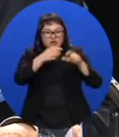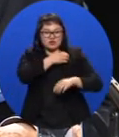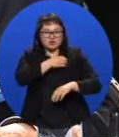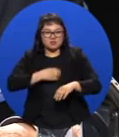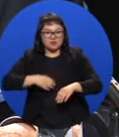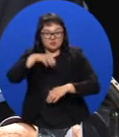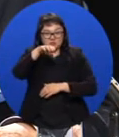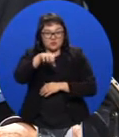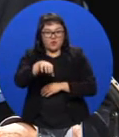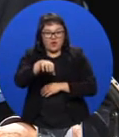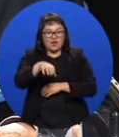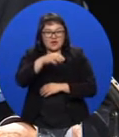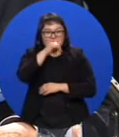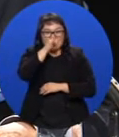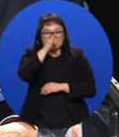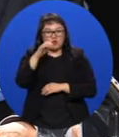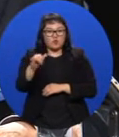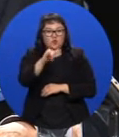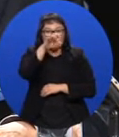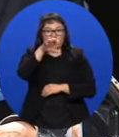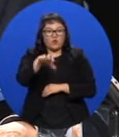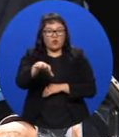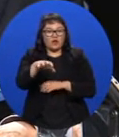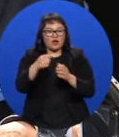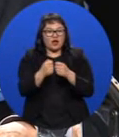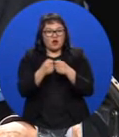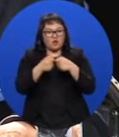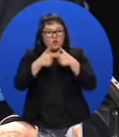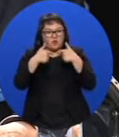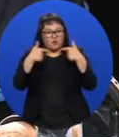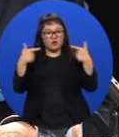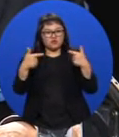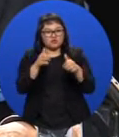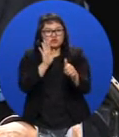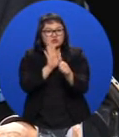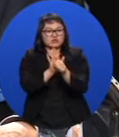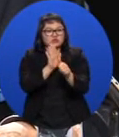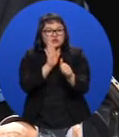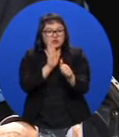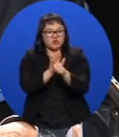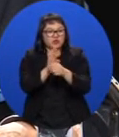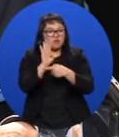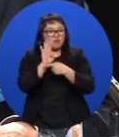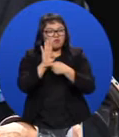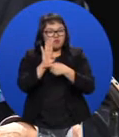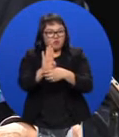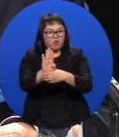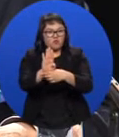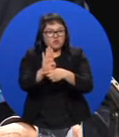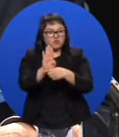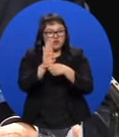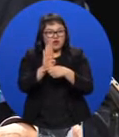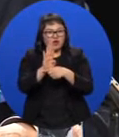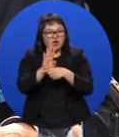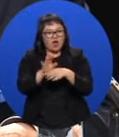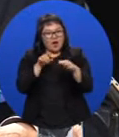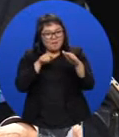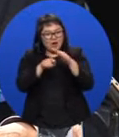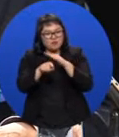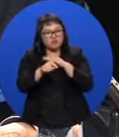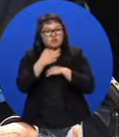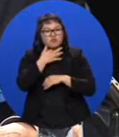성산읍사무소에 있는 공항 확충 지원 본부 여기 한 번도 들리지